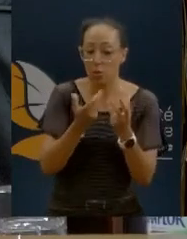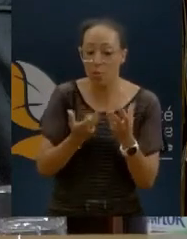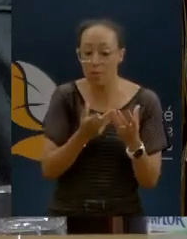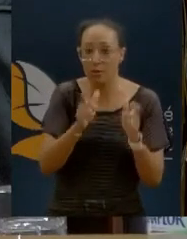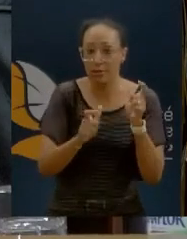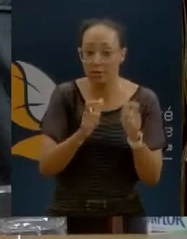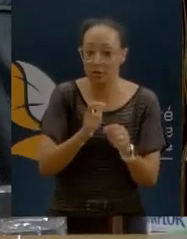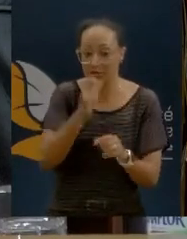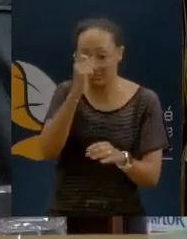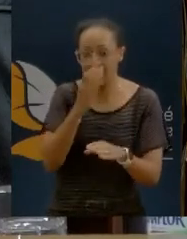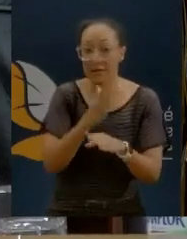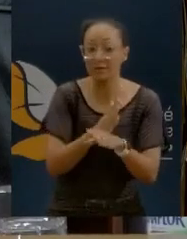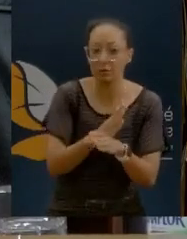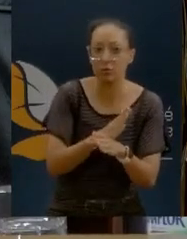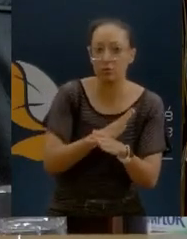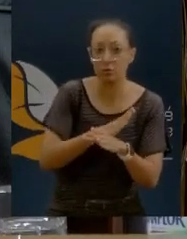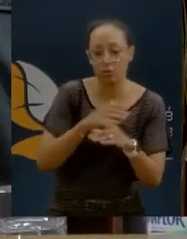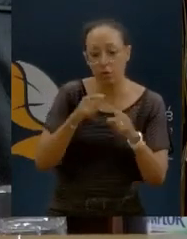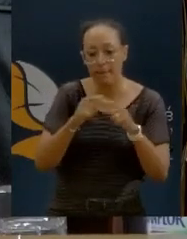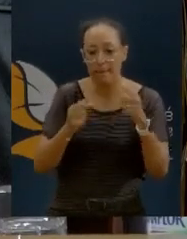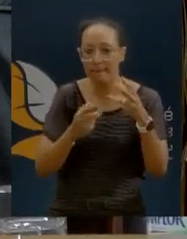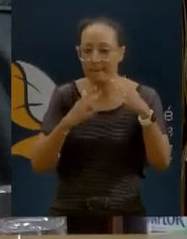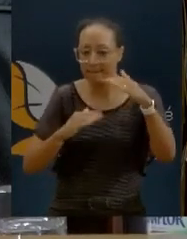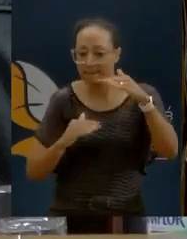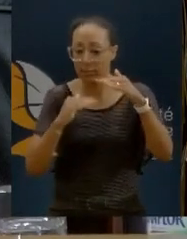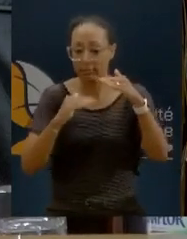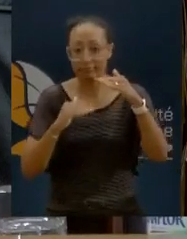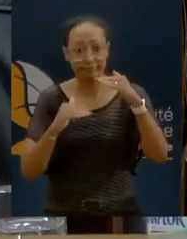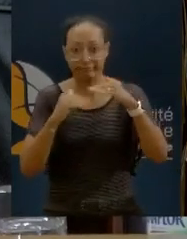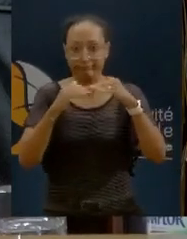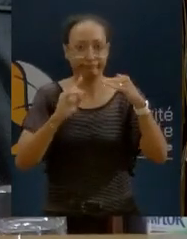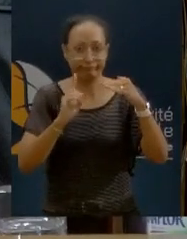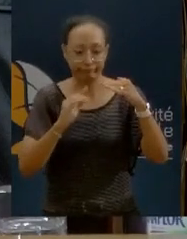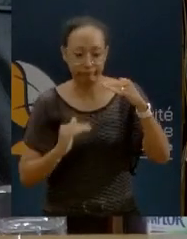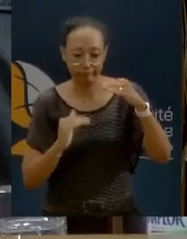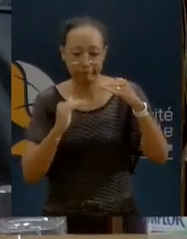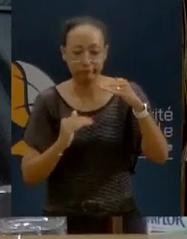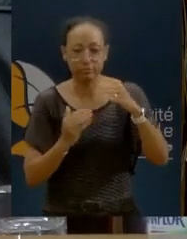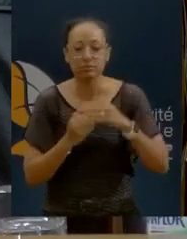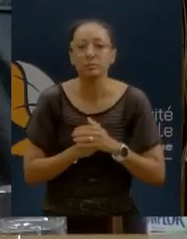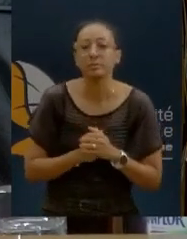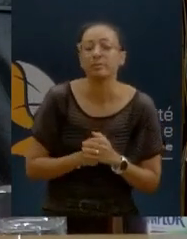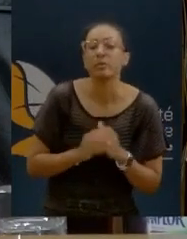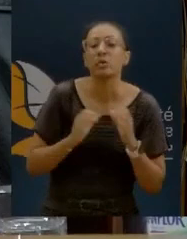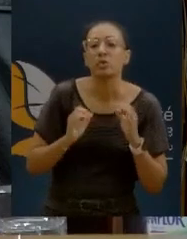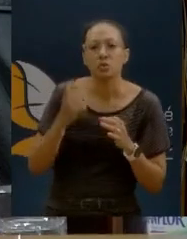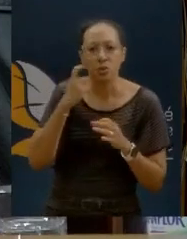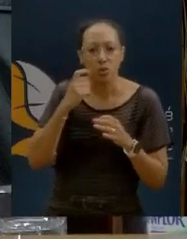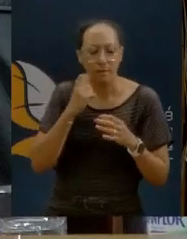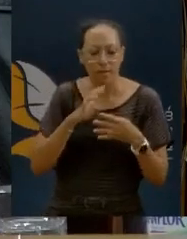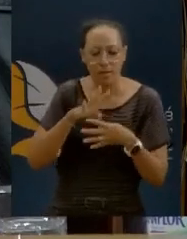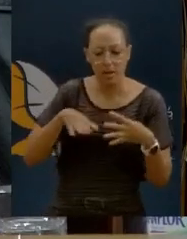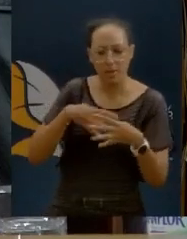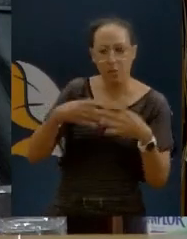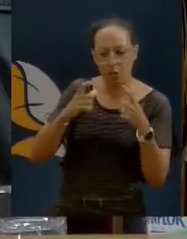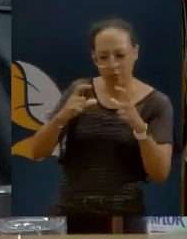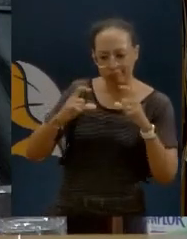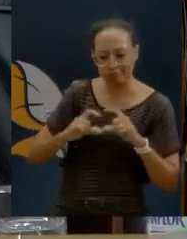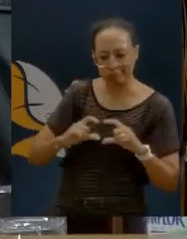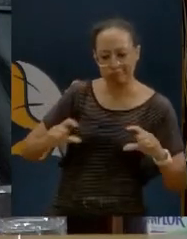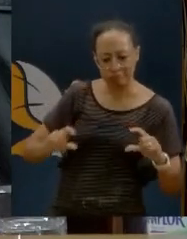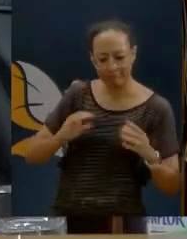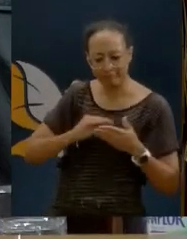prévus n'avait pas été atteint. Mais on se rend compte, en dessous du tableau, qu'il est noté que